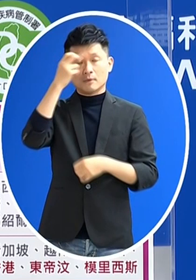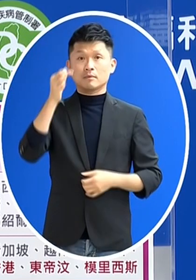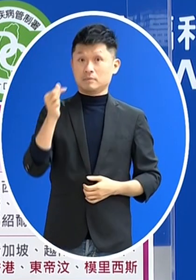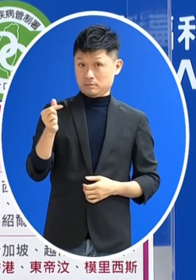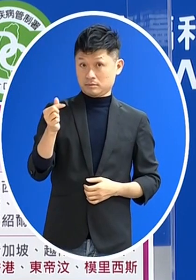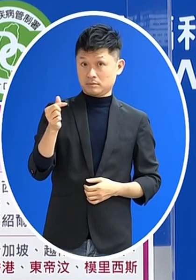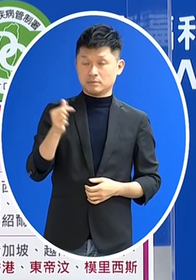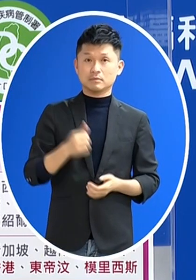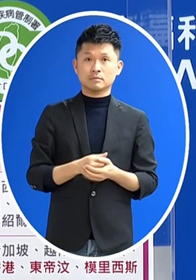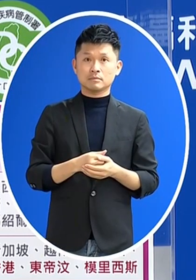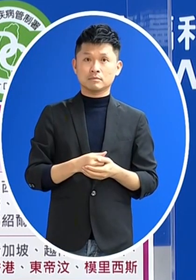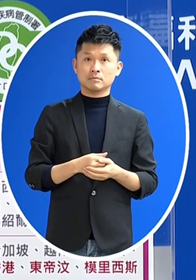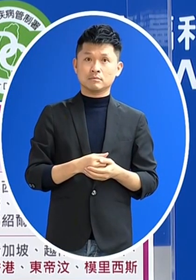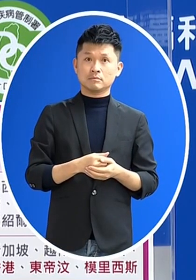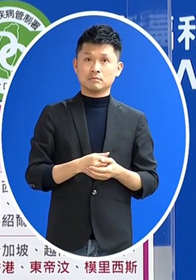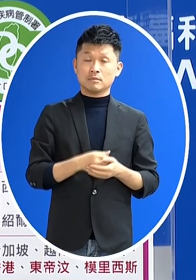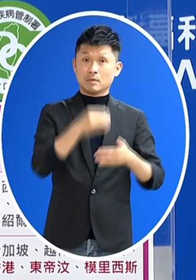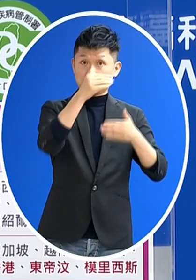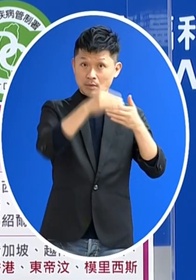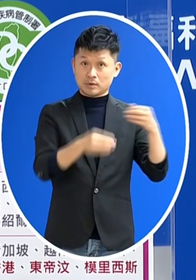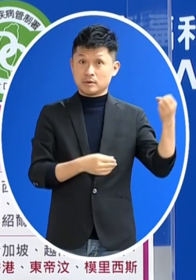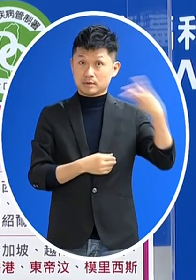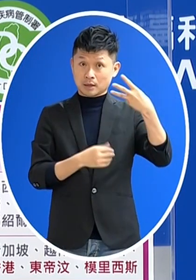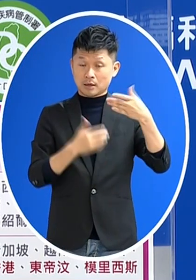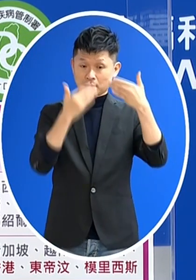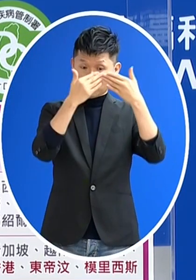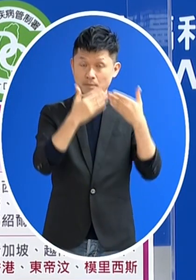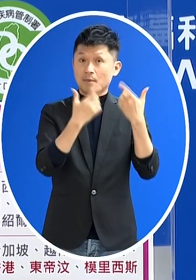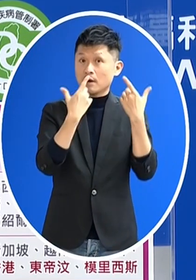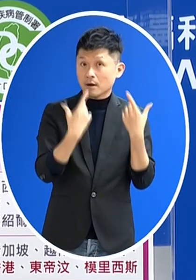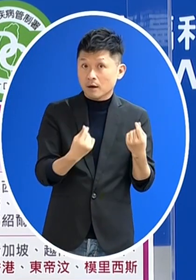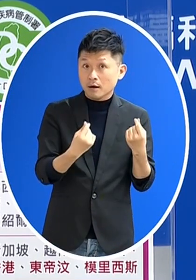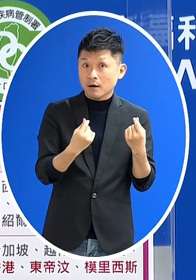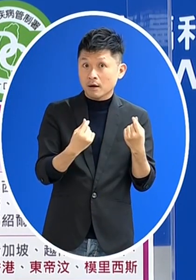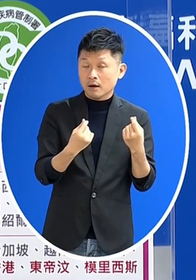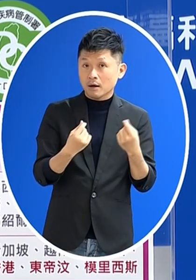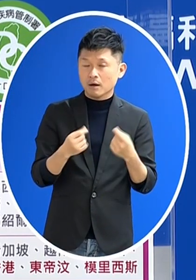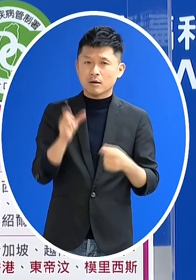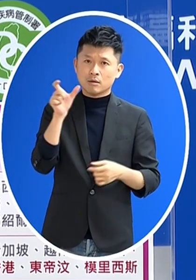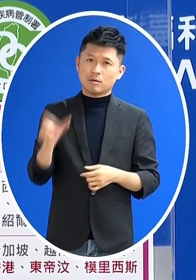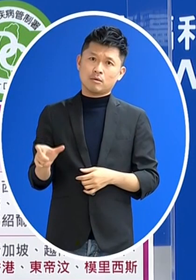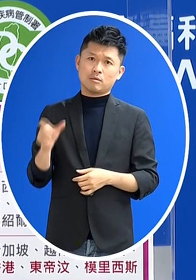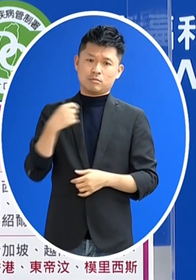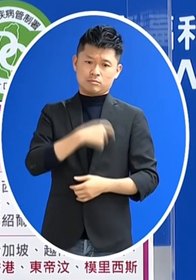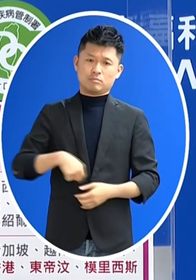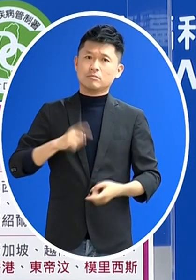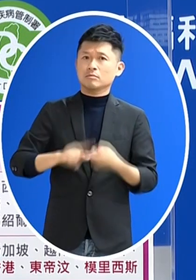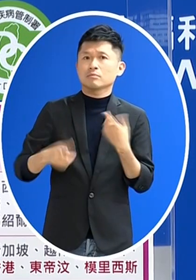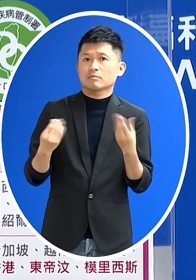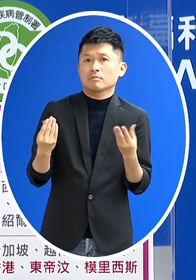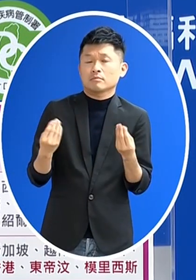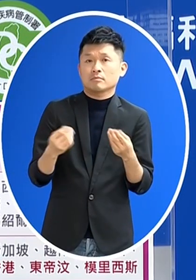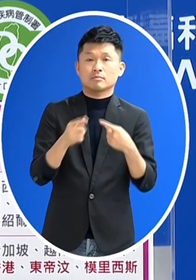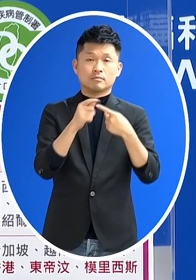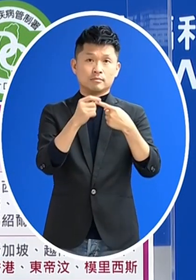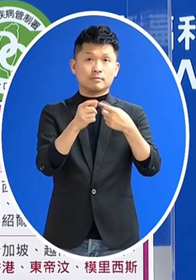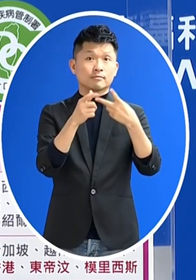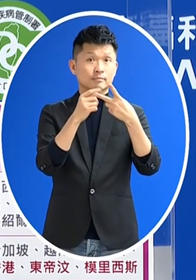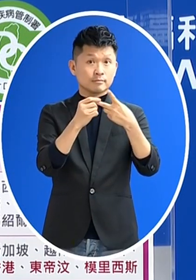他同时符合下列个3个条件，就是个案没有症状都是要的，那第二个是